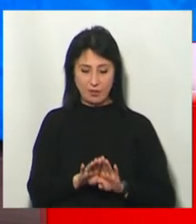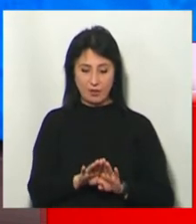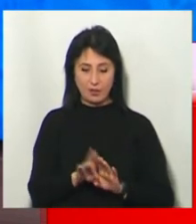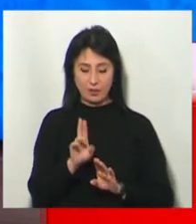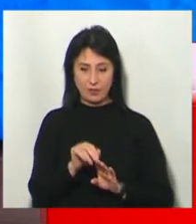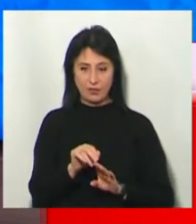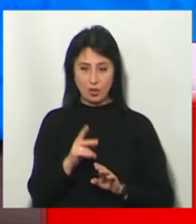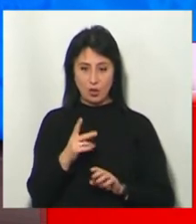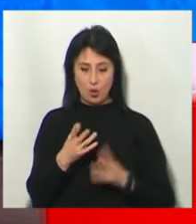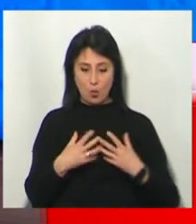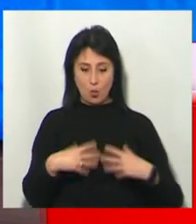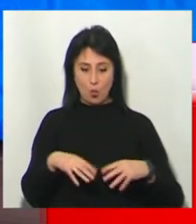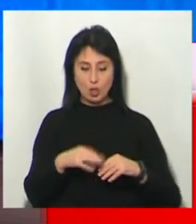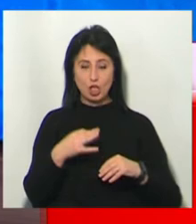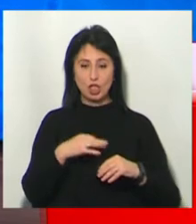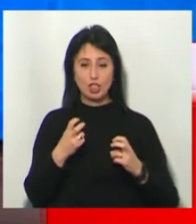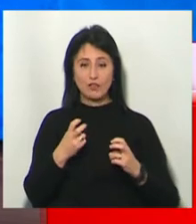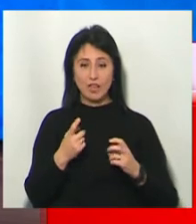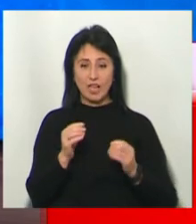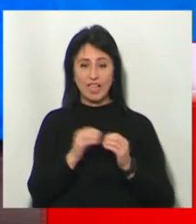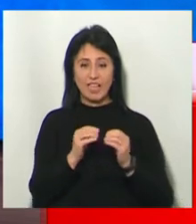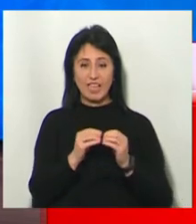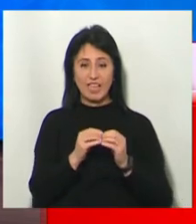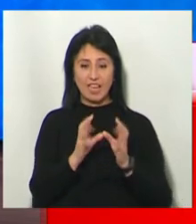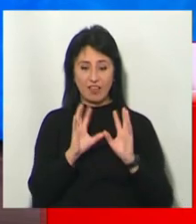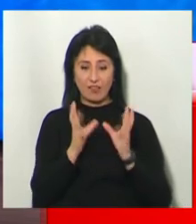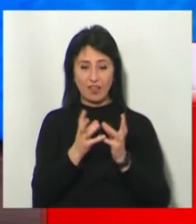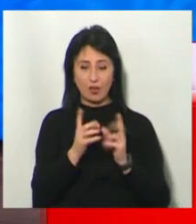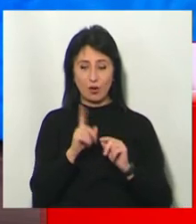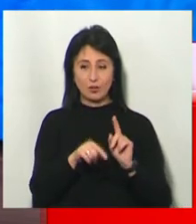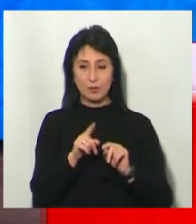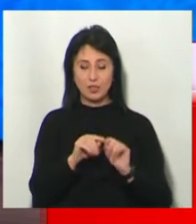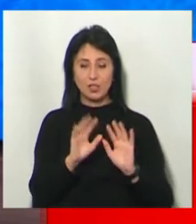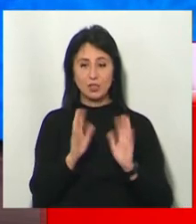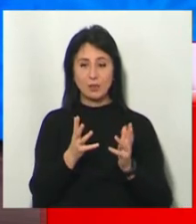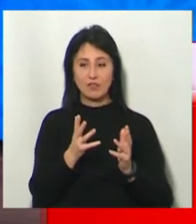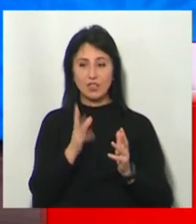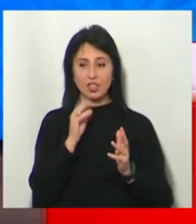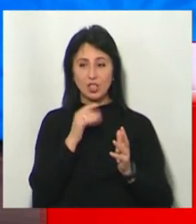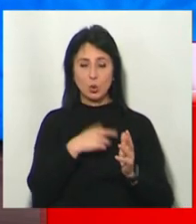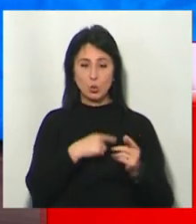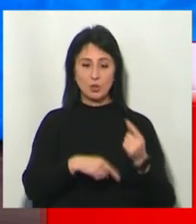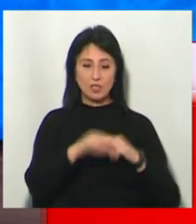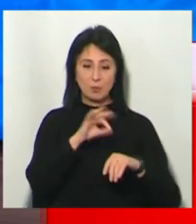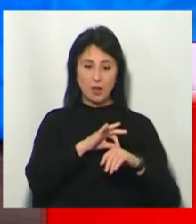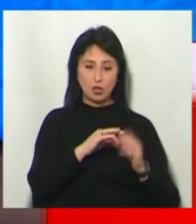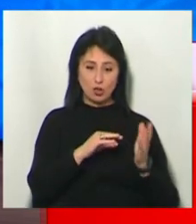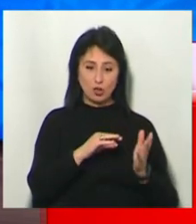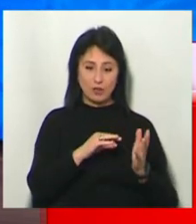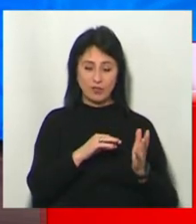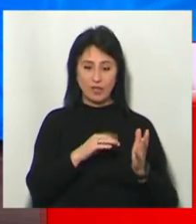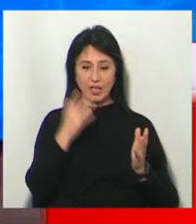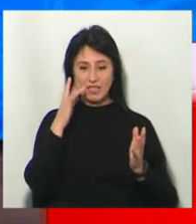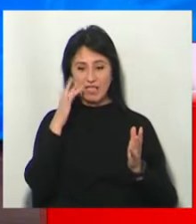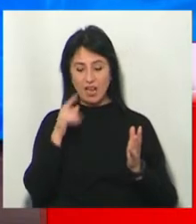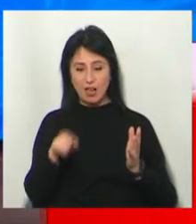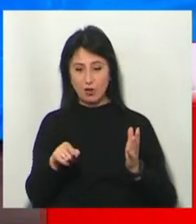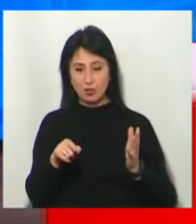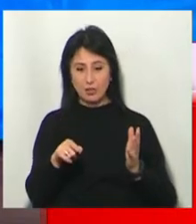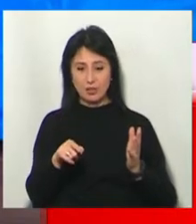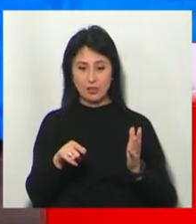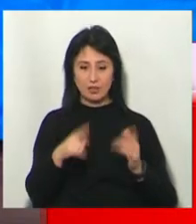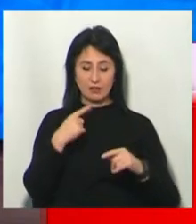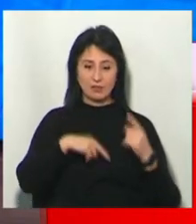ერთმანეთს და ორჯახის შვილები, ერთი დედმამის შვილების შემთხვევაში, როდესაც გულის დახტა პათოლოგია, ათეროსკლეროზული